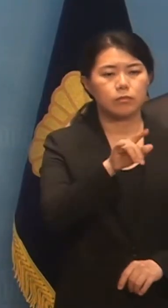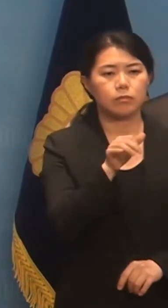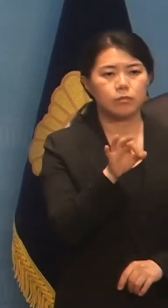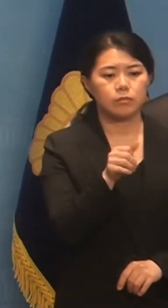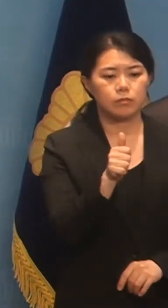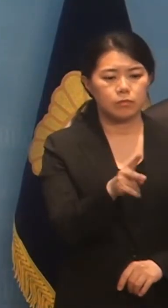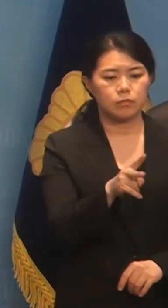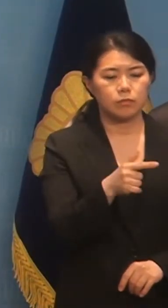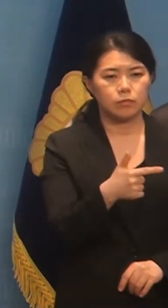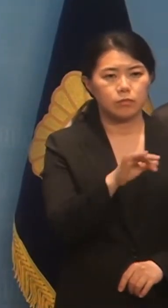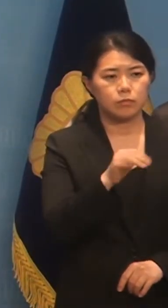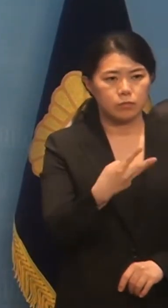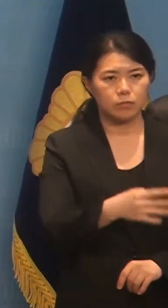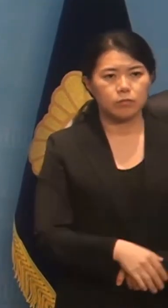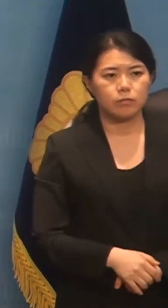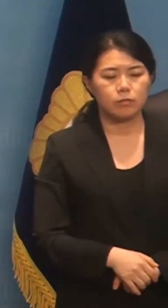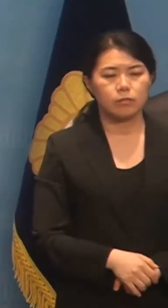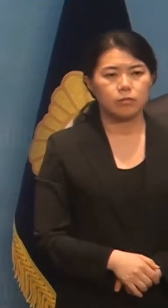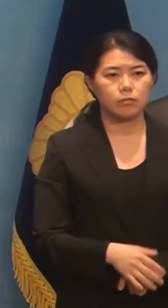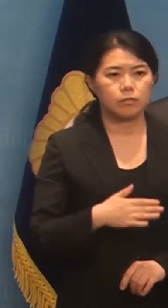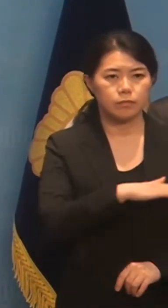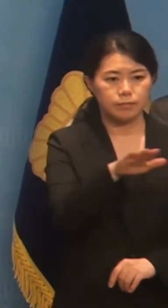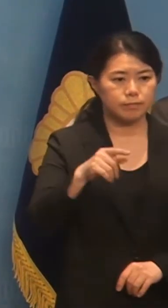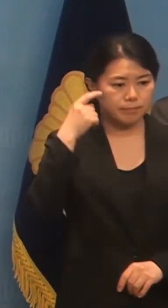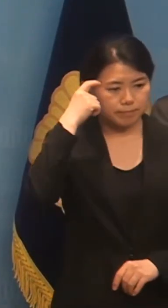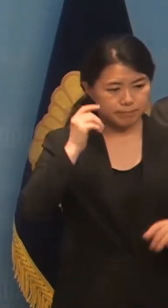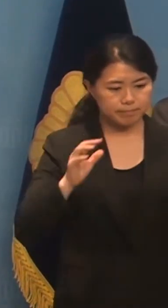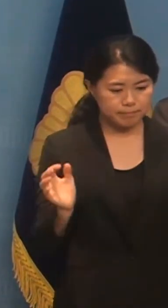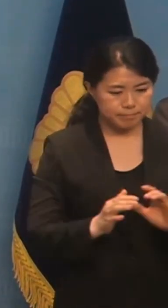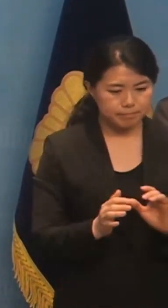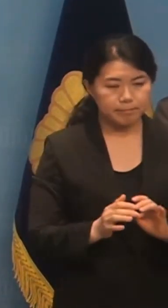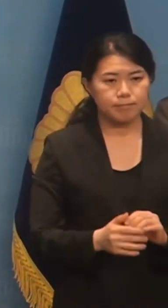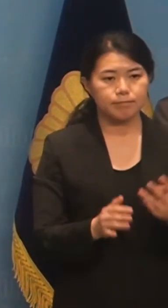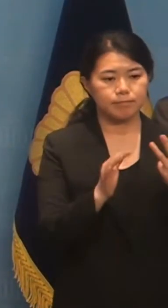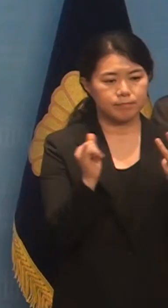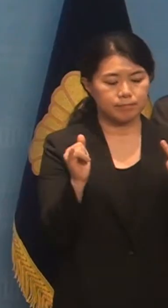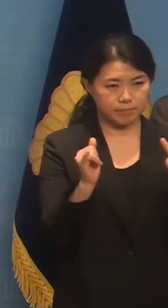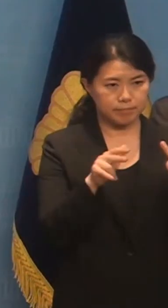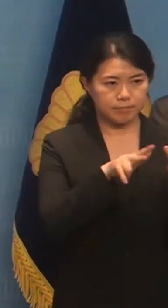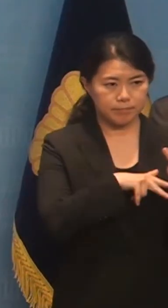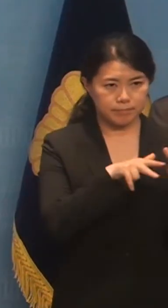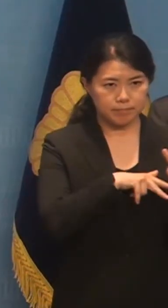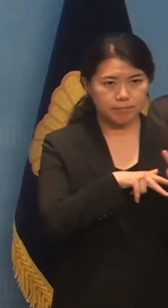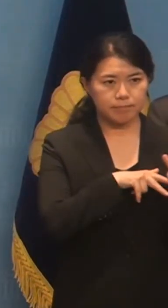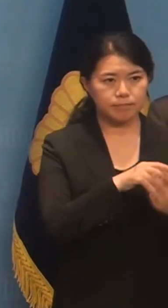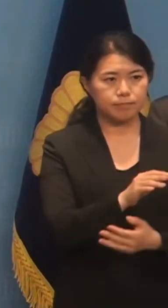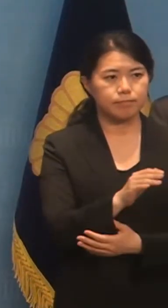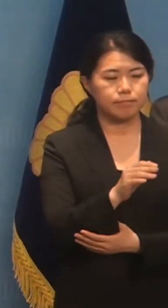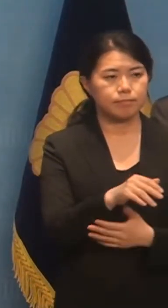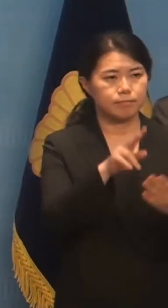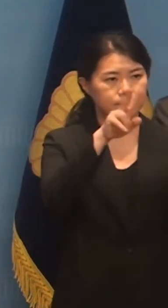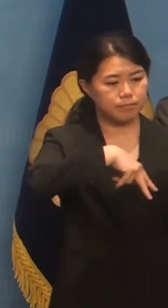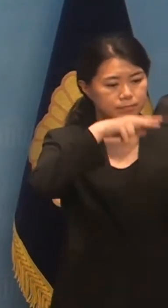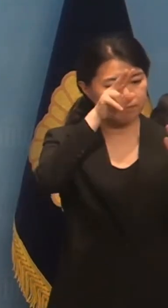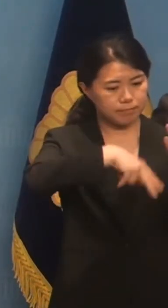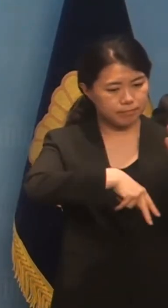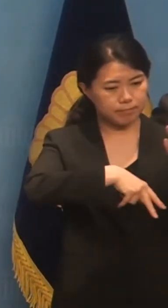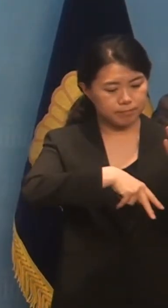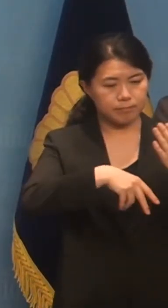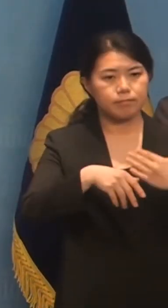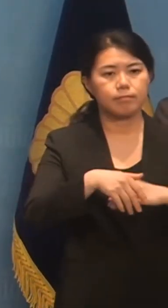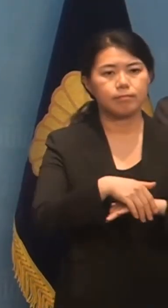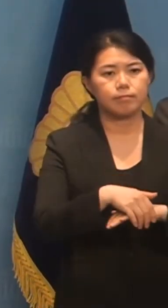의원님 함께해 주셨습니다. 우리들의 뜻을 모아서 세 분의 의원님들이 이 성명서